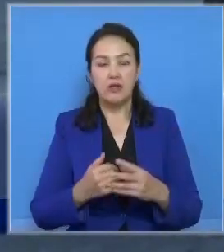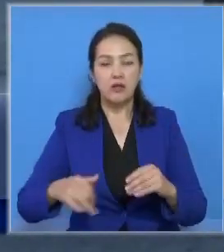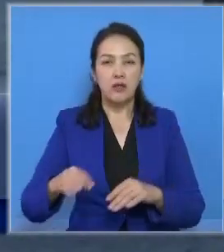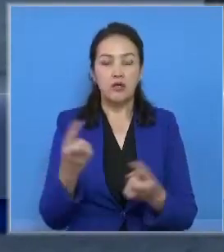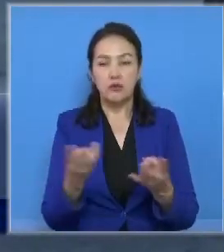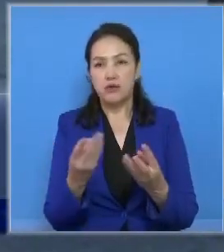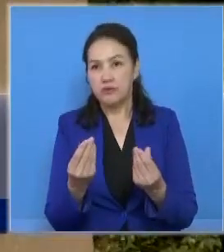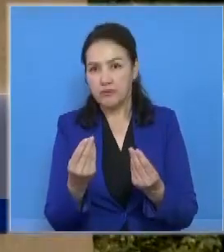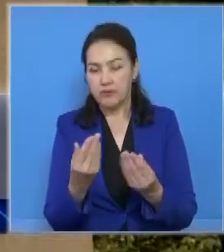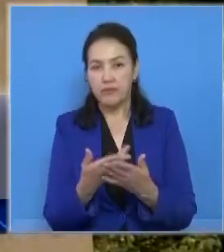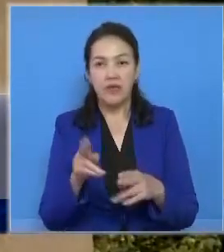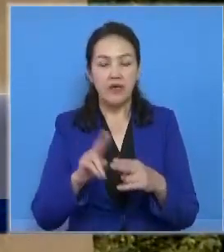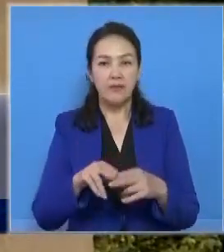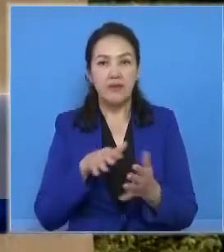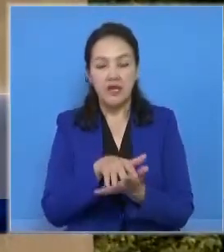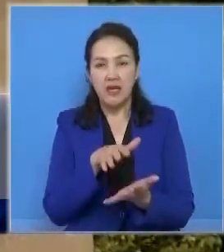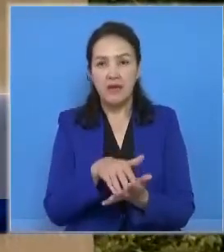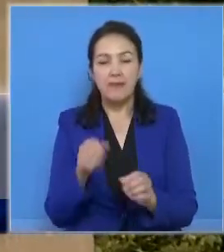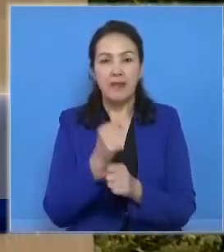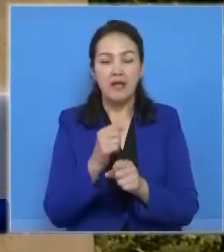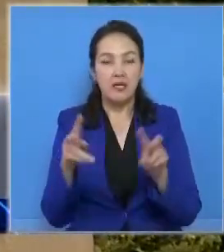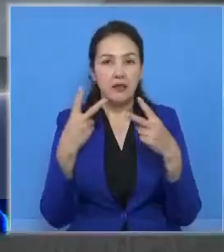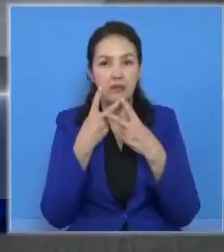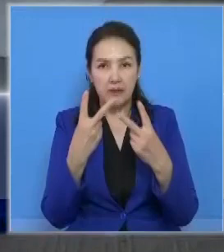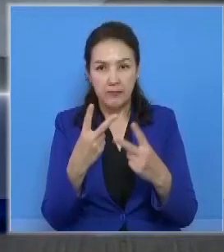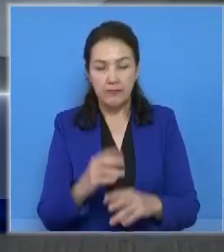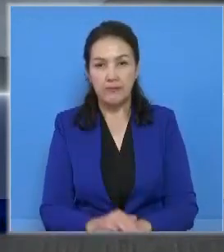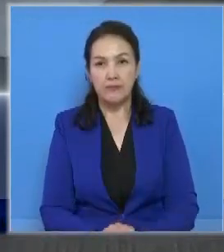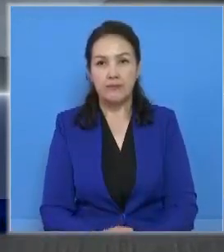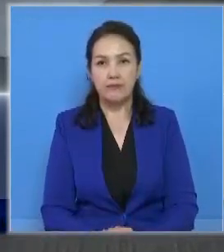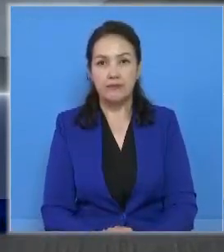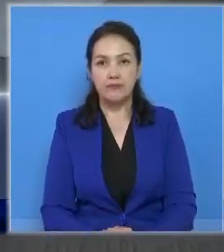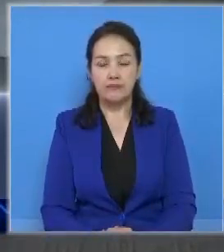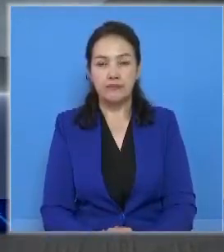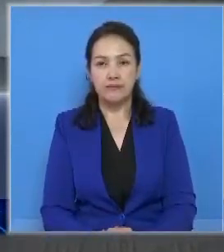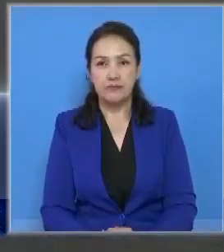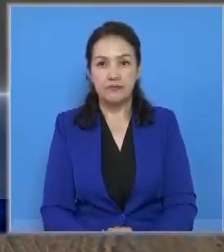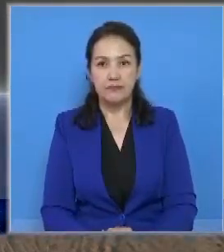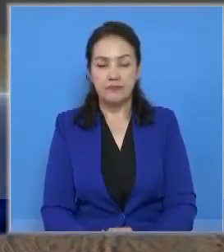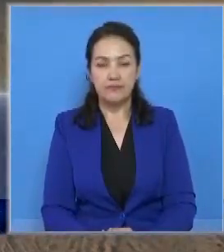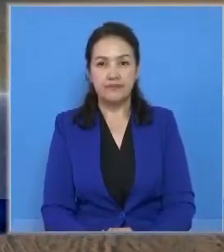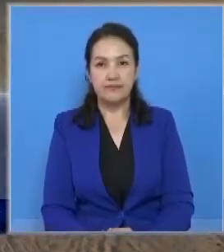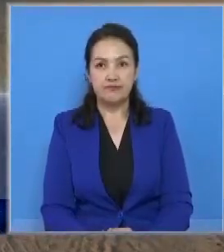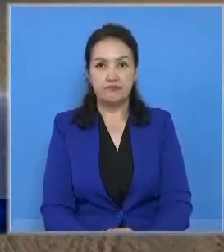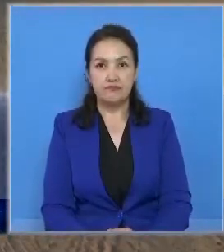нужно финансирование. Поэтому заявки по этим работам рассматриваются. Владимир Федотов, Дажан Жасуланов, телеканал Актубе.